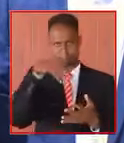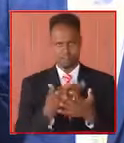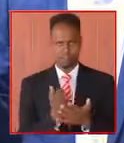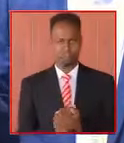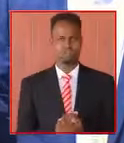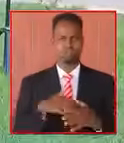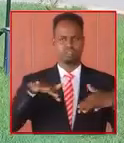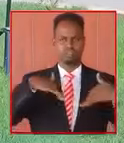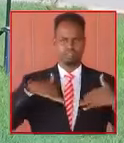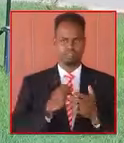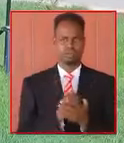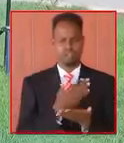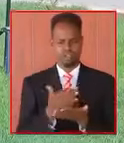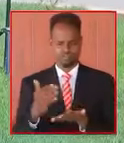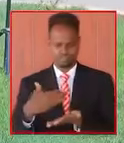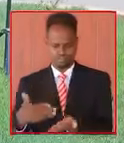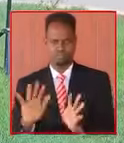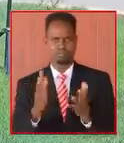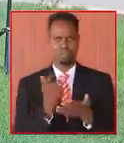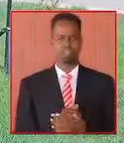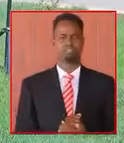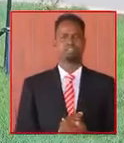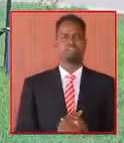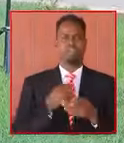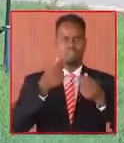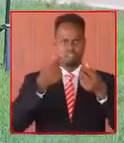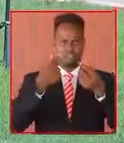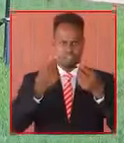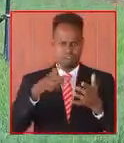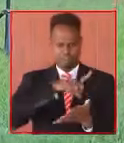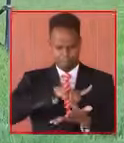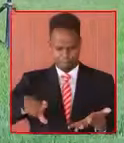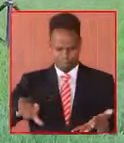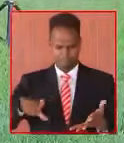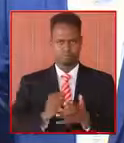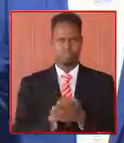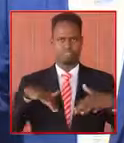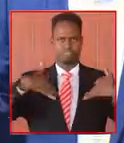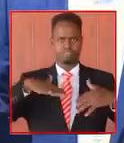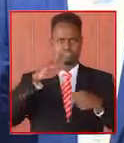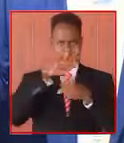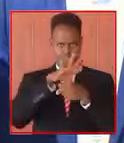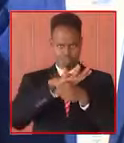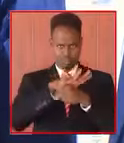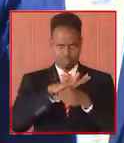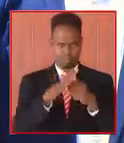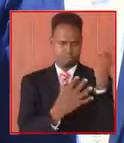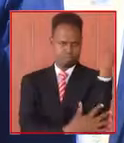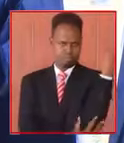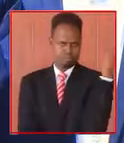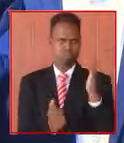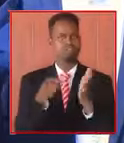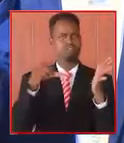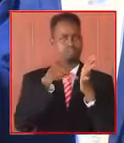weyn mid meel dhexaada iyo mid hoose oo dhaqaalaha dalkooda gaaro taana waa